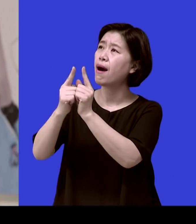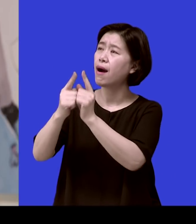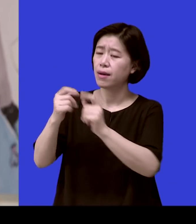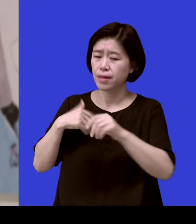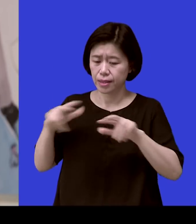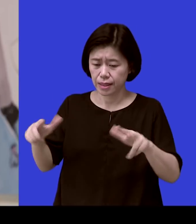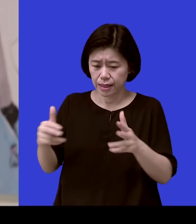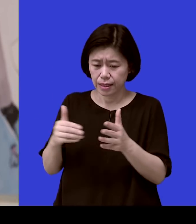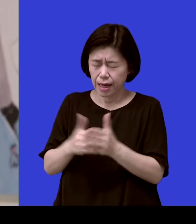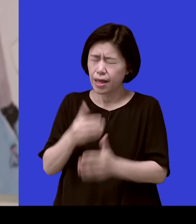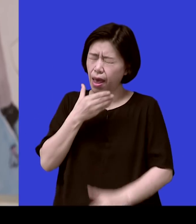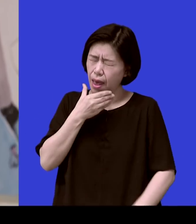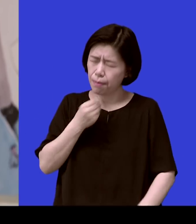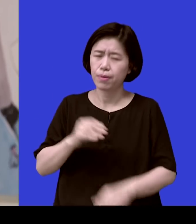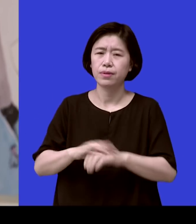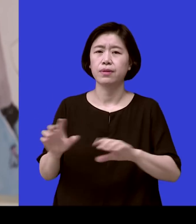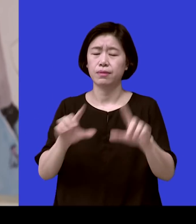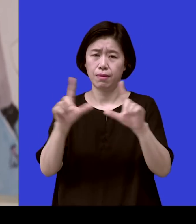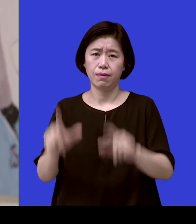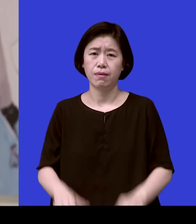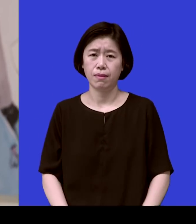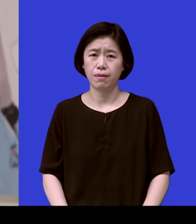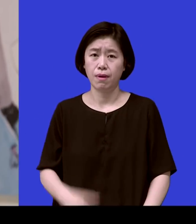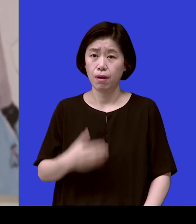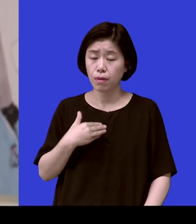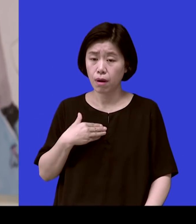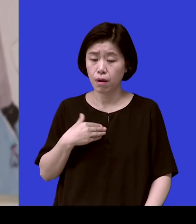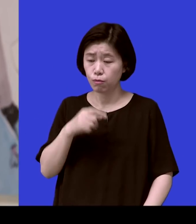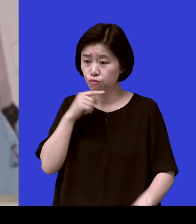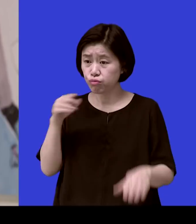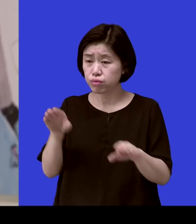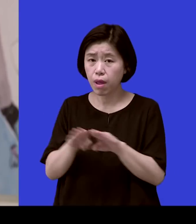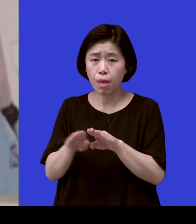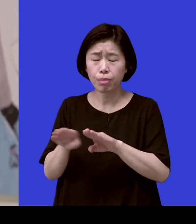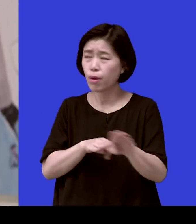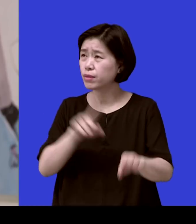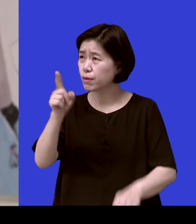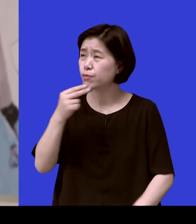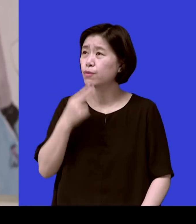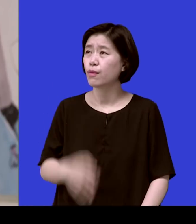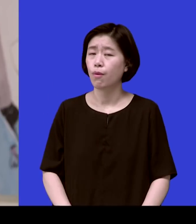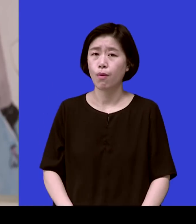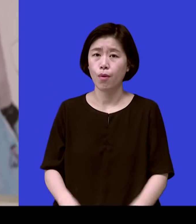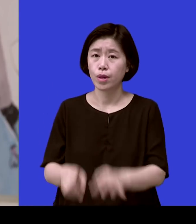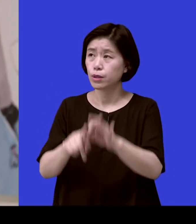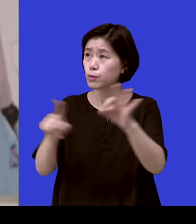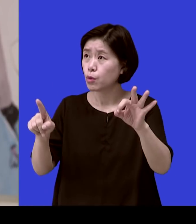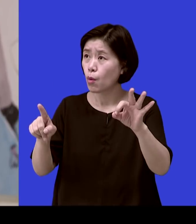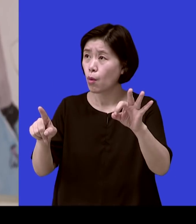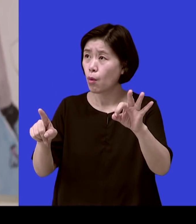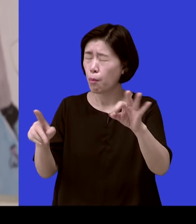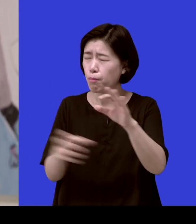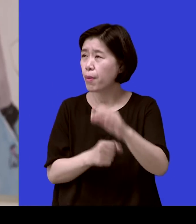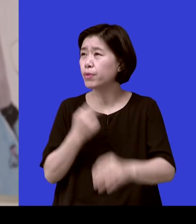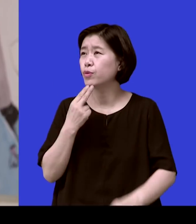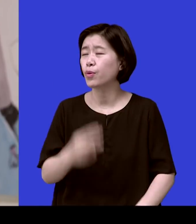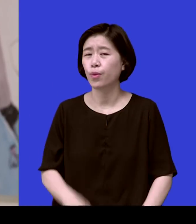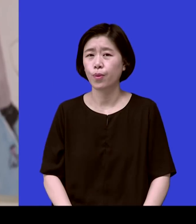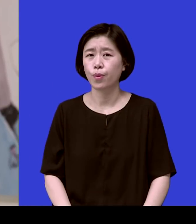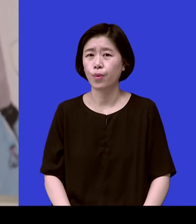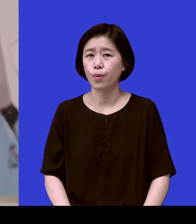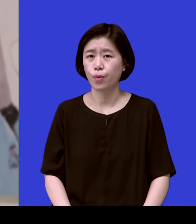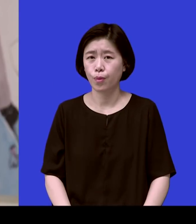적도 없잖아요. 네. 너무 유치한 말을 다 하고 있더라고요. 네, 네, 저 11조도 떼먹은 적이 없어요. 네. 제가